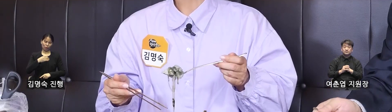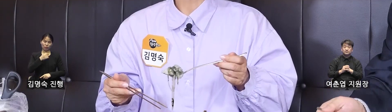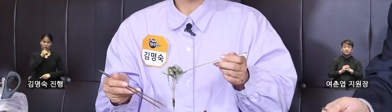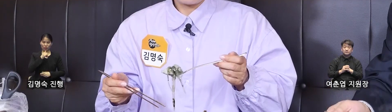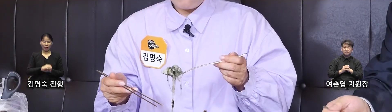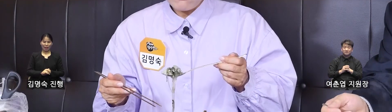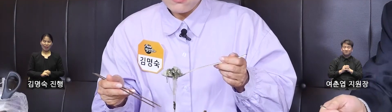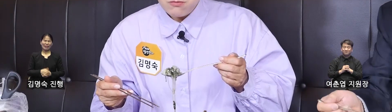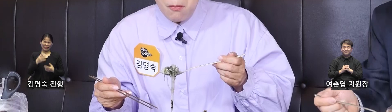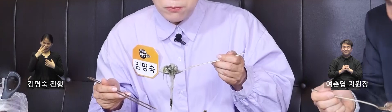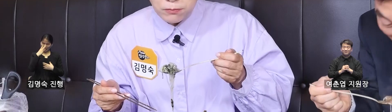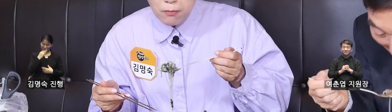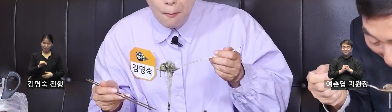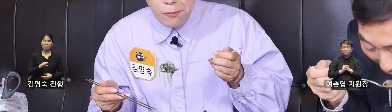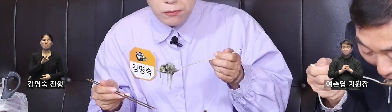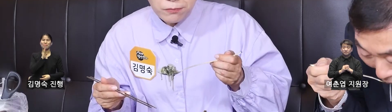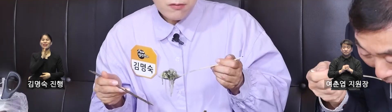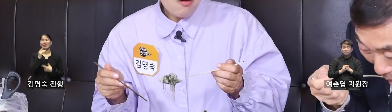딱 그 맛이에요.